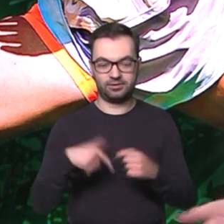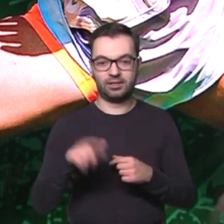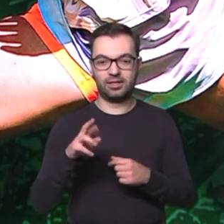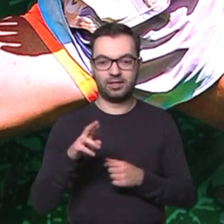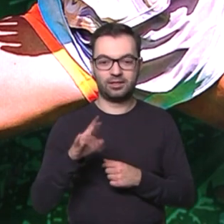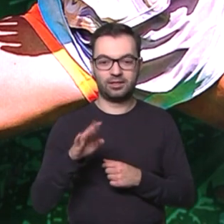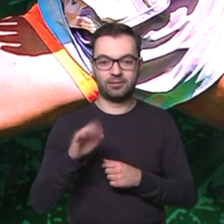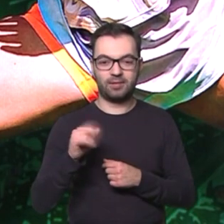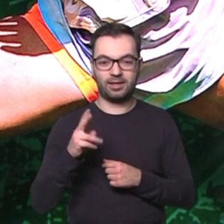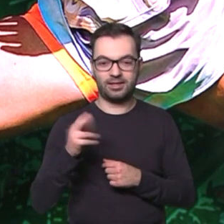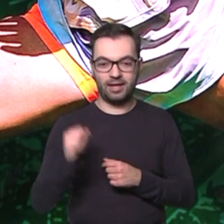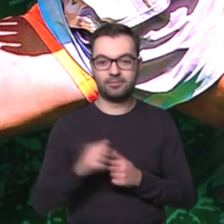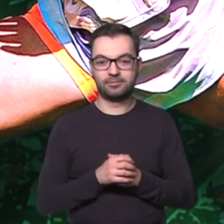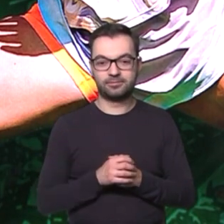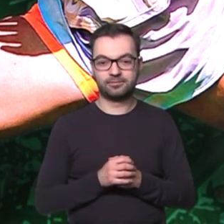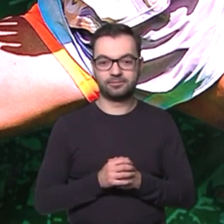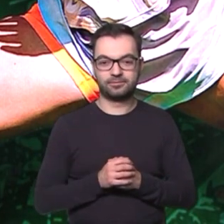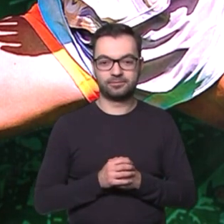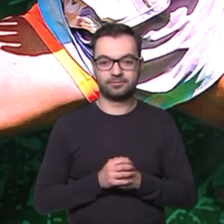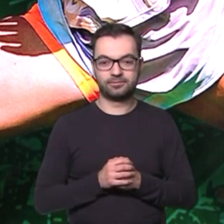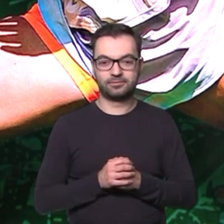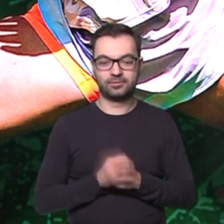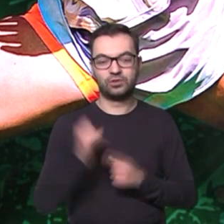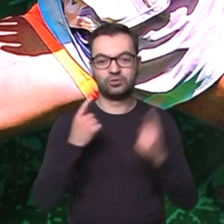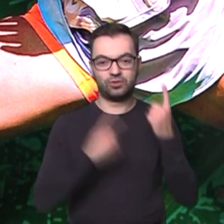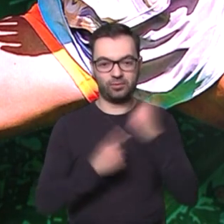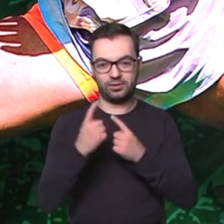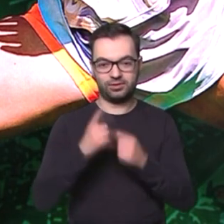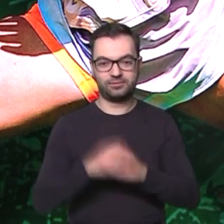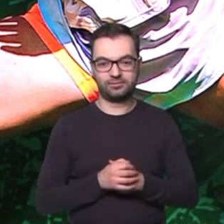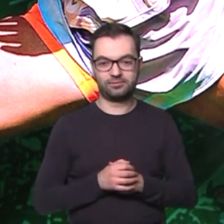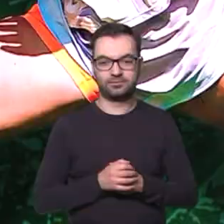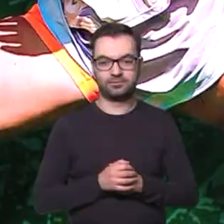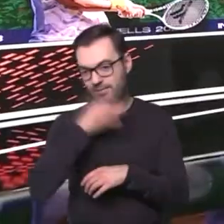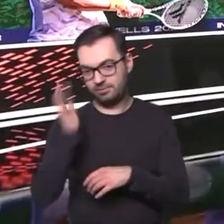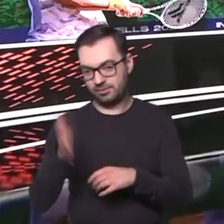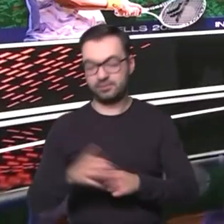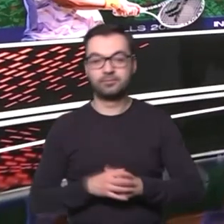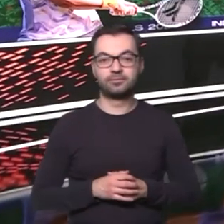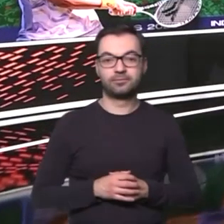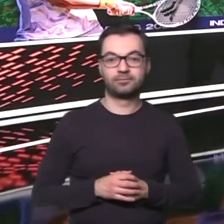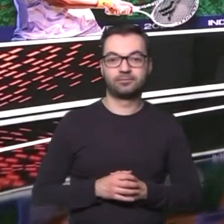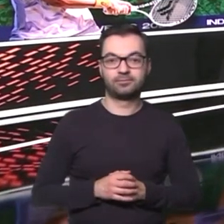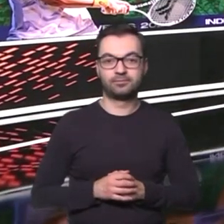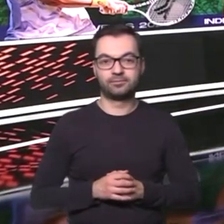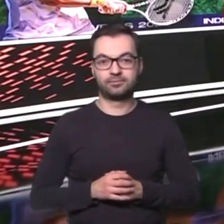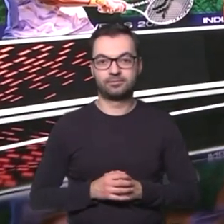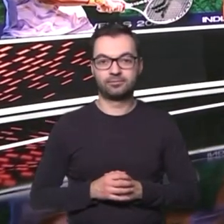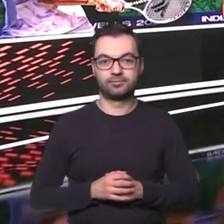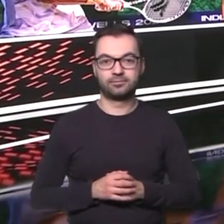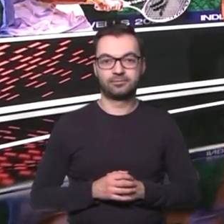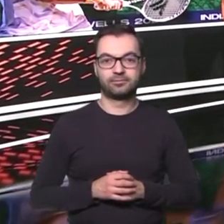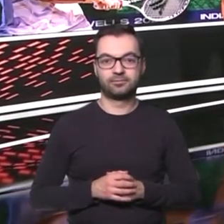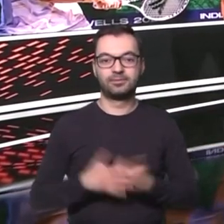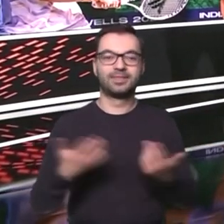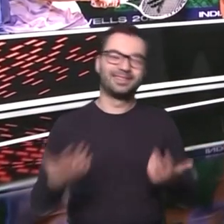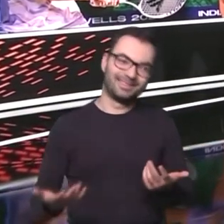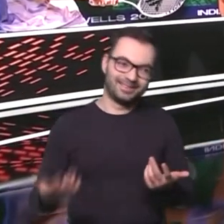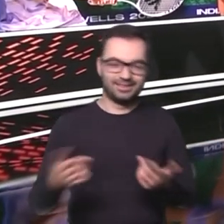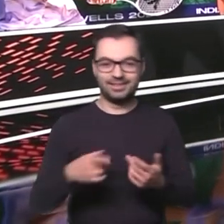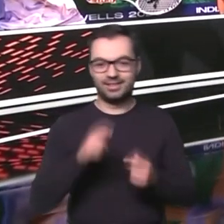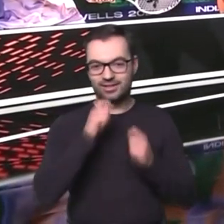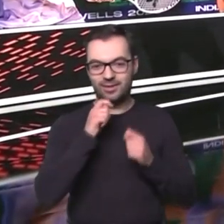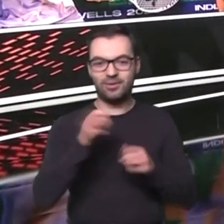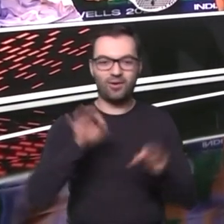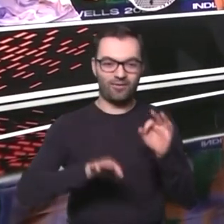Rybakiną. Posłuchajmy Igi Świątek, co myśli przed tym spotkaniem. No dobrze, to się jednak, mimo wszystko to jest wypowiedź